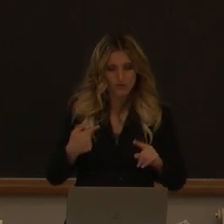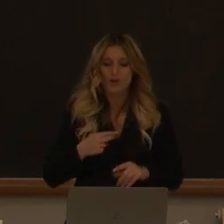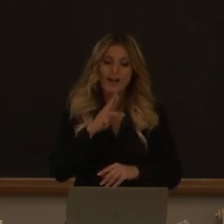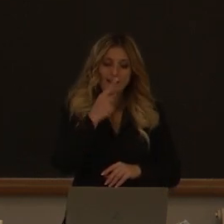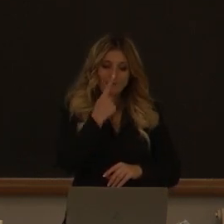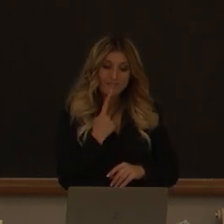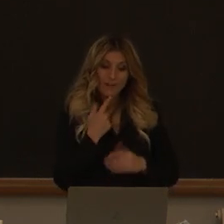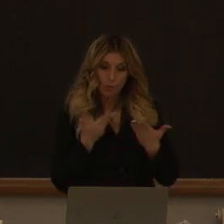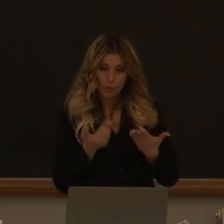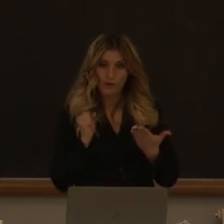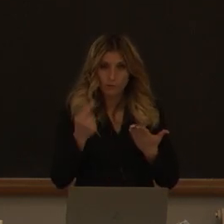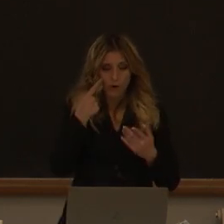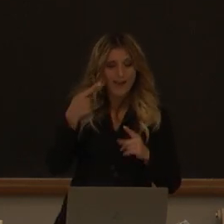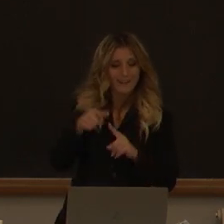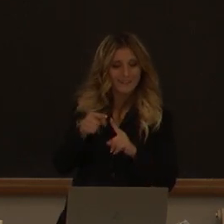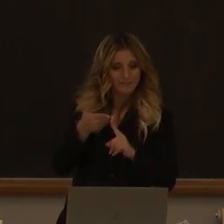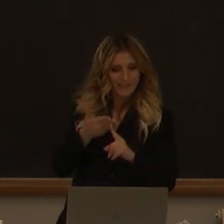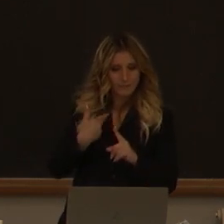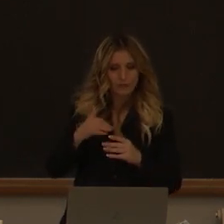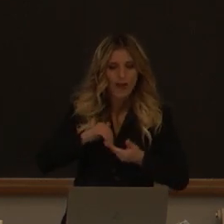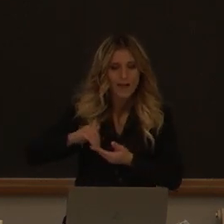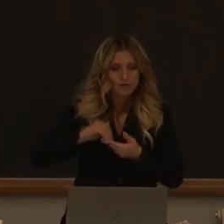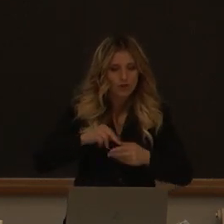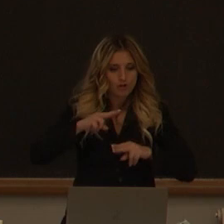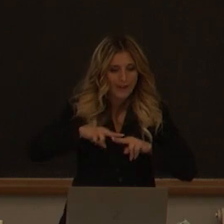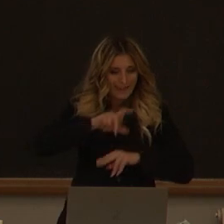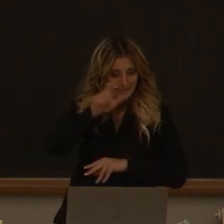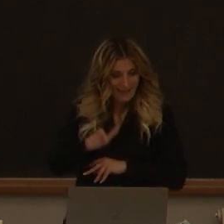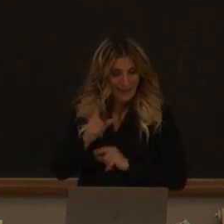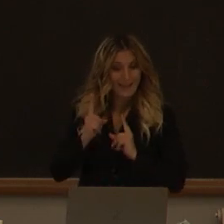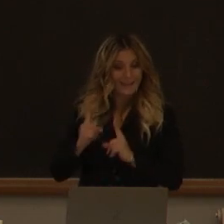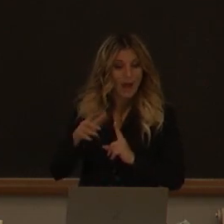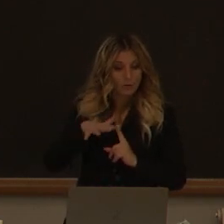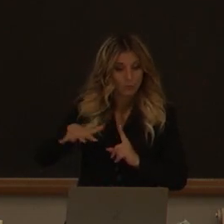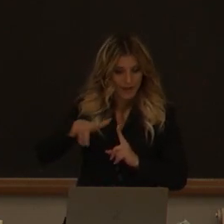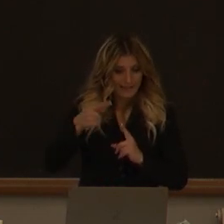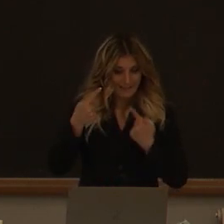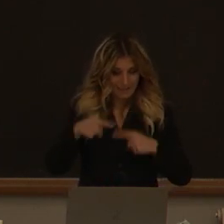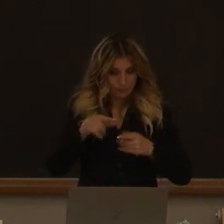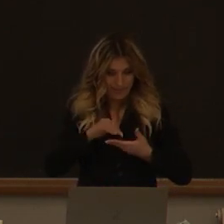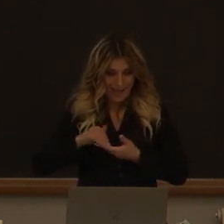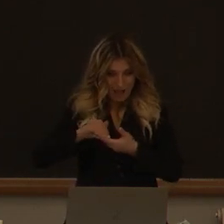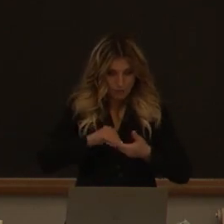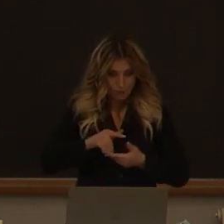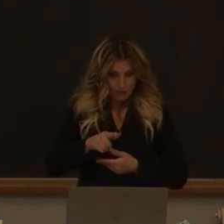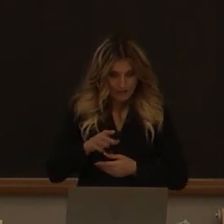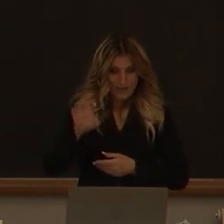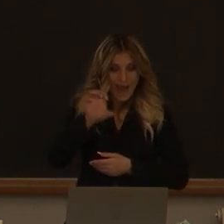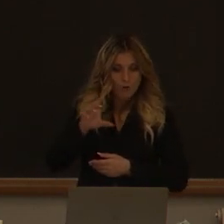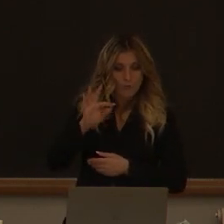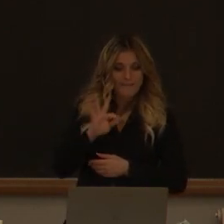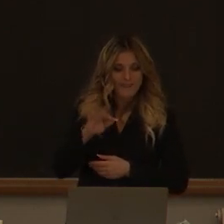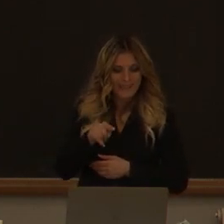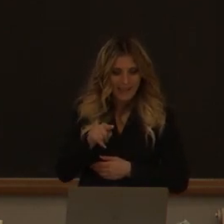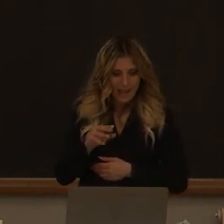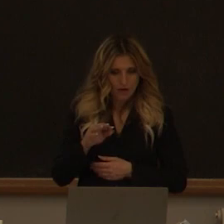possono fare riferimento anche all'Associazione Italiana dei Naturalisti, che è un'associazione che fa parte dell'European Federation of